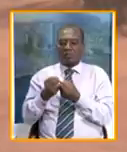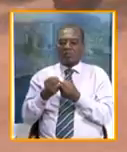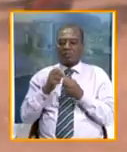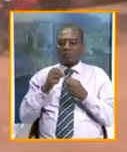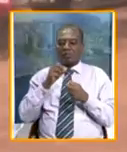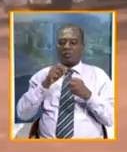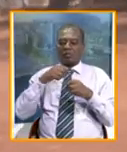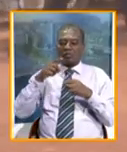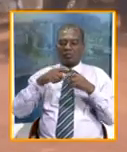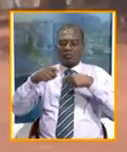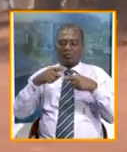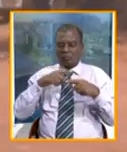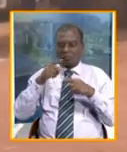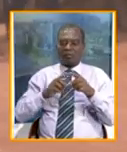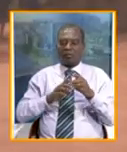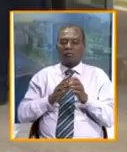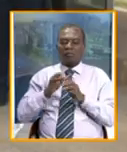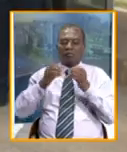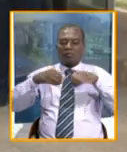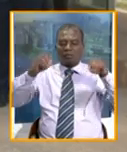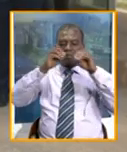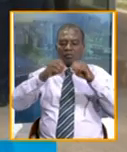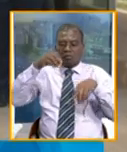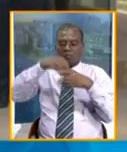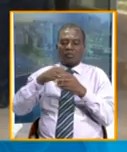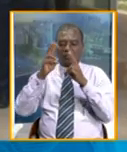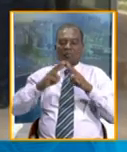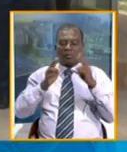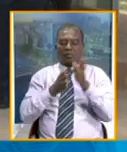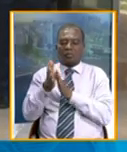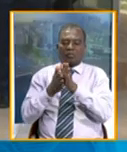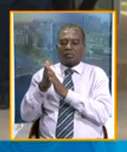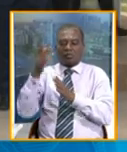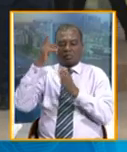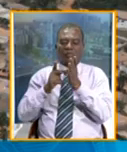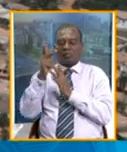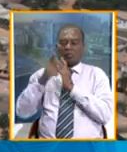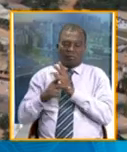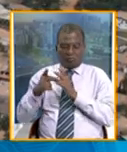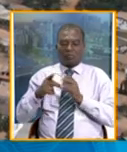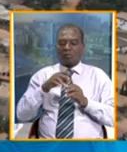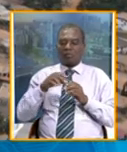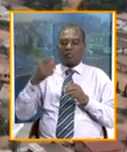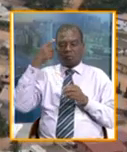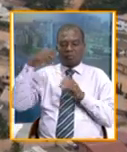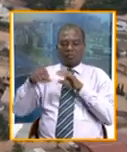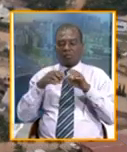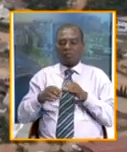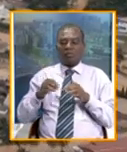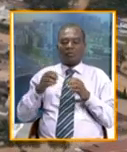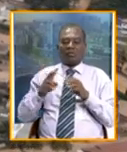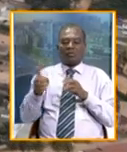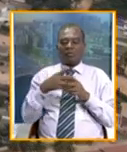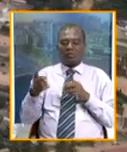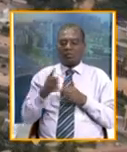organisés dans les villes intéressées par le projet, afin de faire d'elles des villes intelligentes, inclusives,